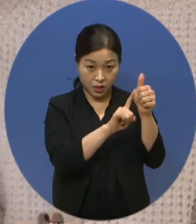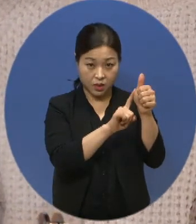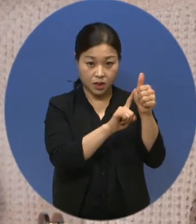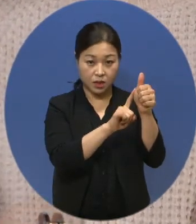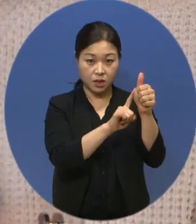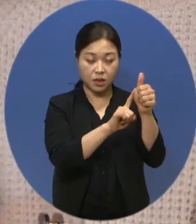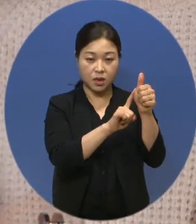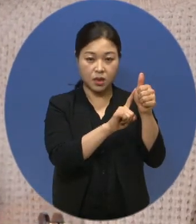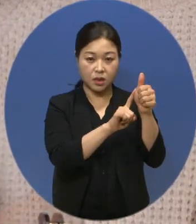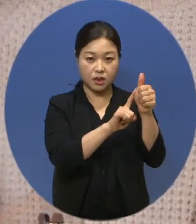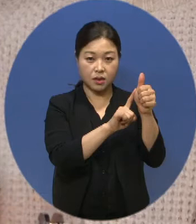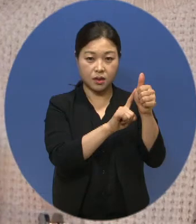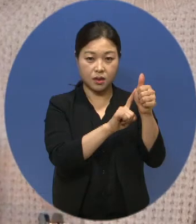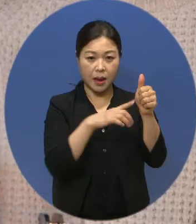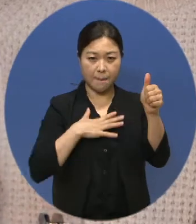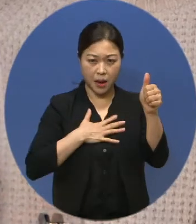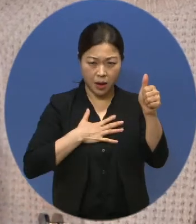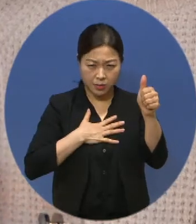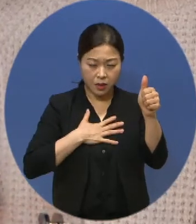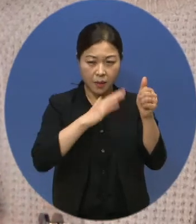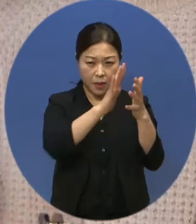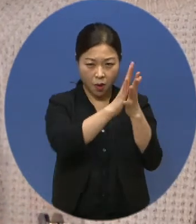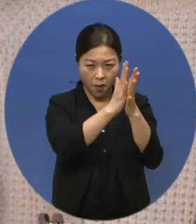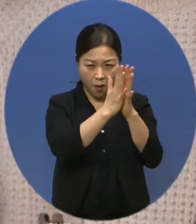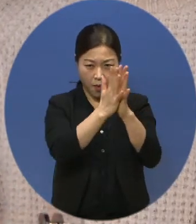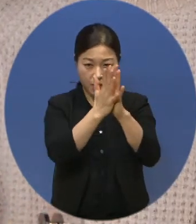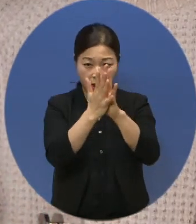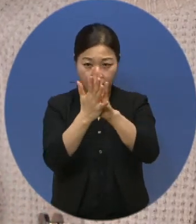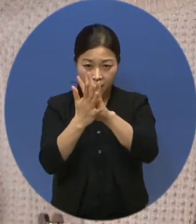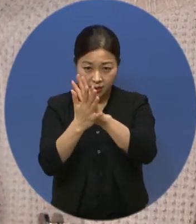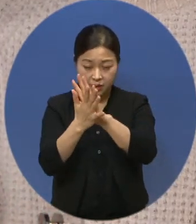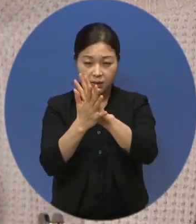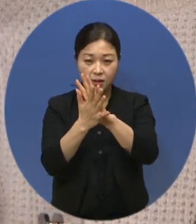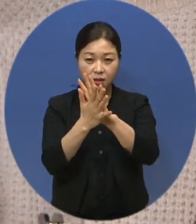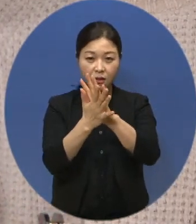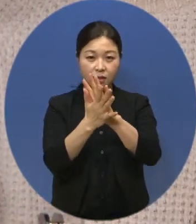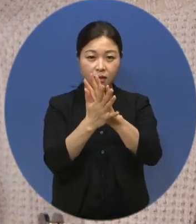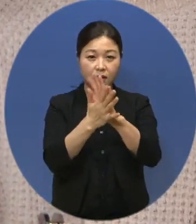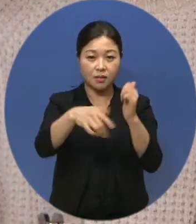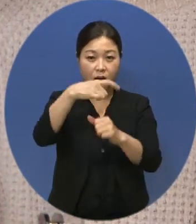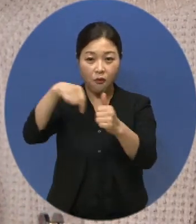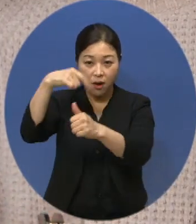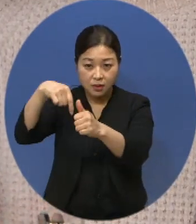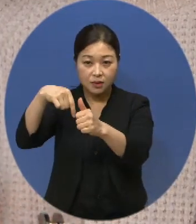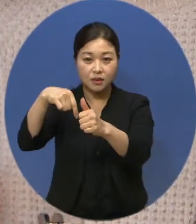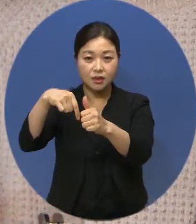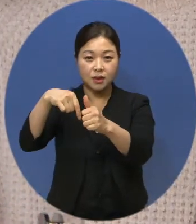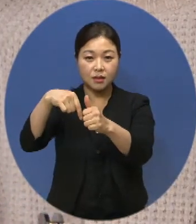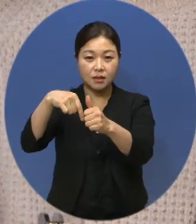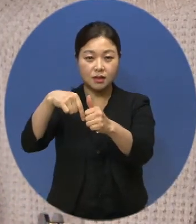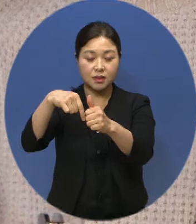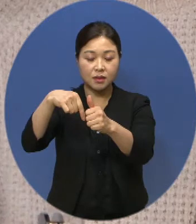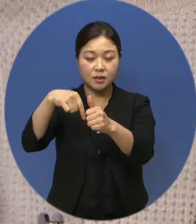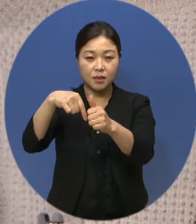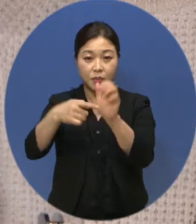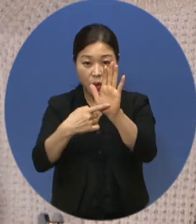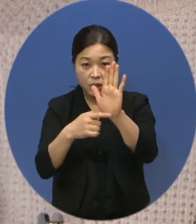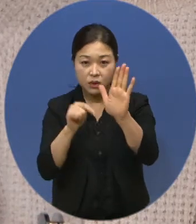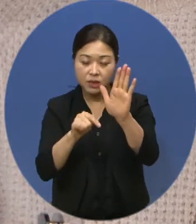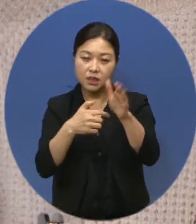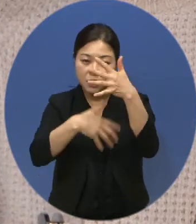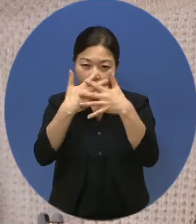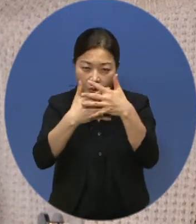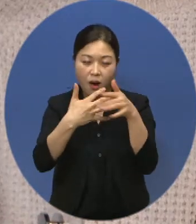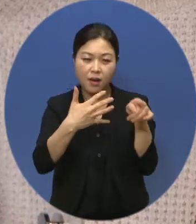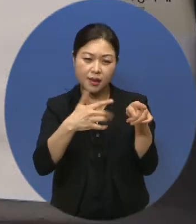인물이 이제 그 변해가는 어떤 감정을 이렇게 나타내는 지점들이 이제 저는 영화의 제일 중요한 포인트라고 생각을